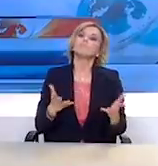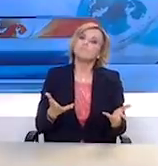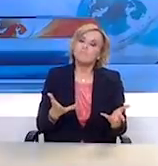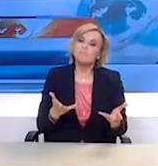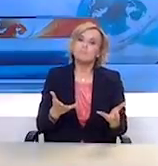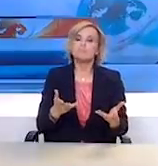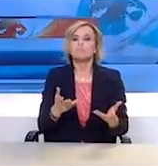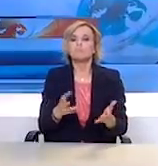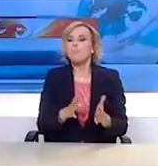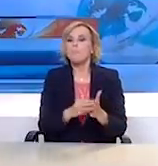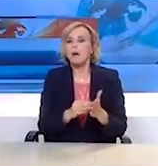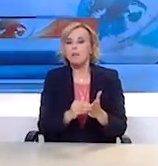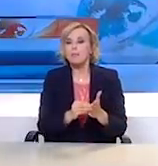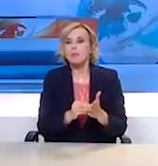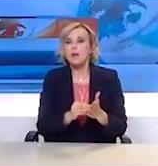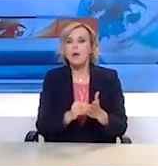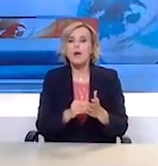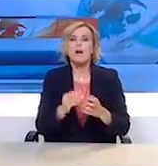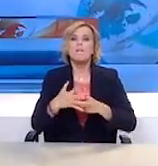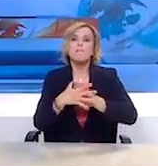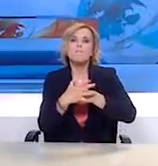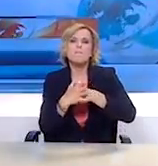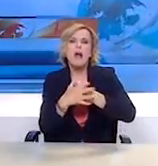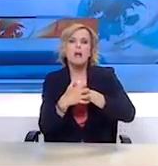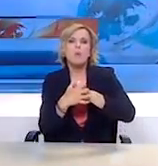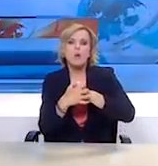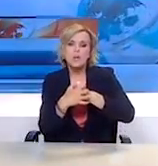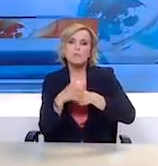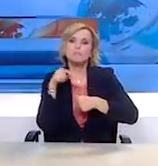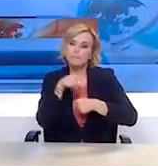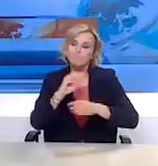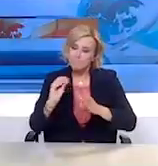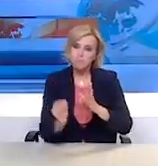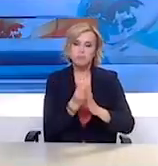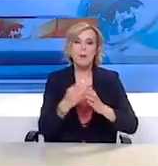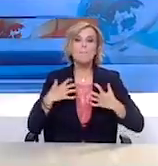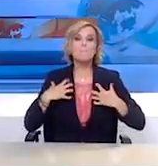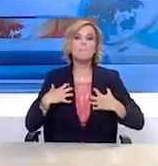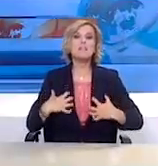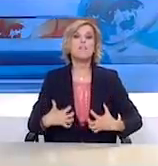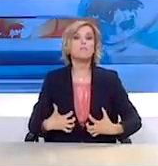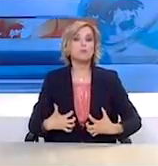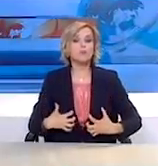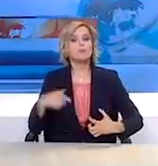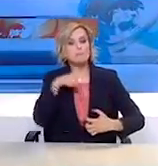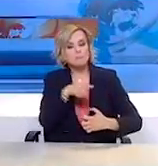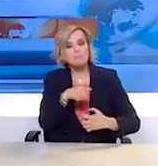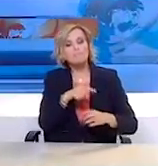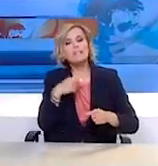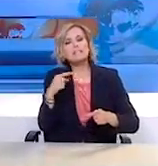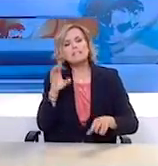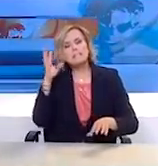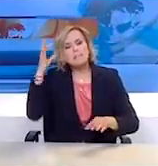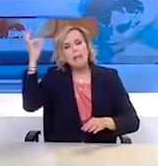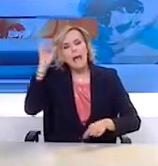συστήματος, μια παραπάνω φλεγμονή η οποία τους οδηγεί σε αυτή την εμφάνιση πνευμονίας. Αλλά δεν είναι συχνότερο σε αυτούς. Μπορεί